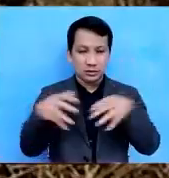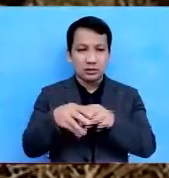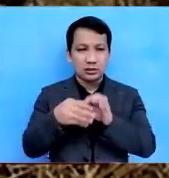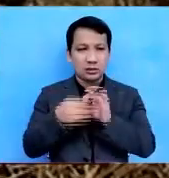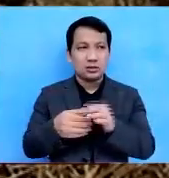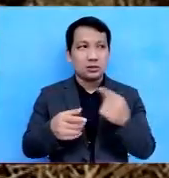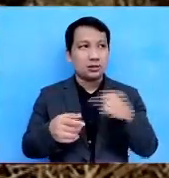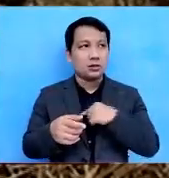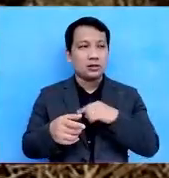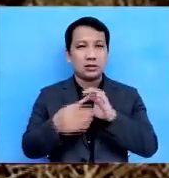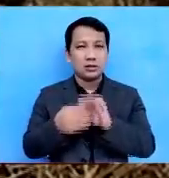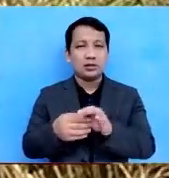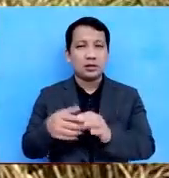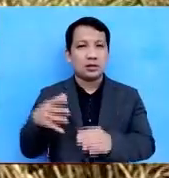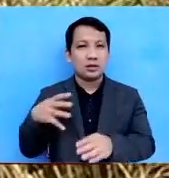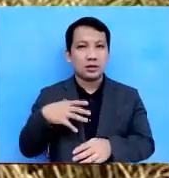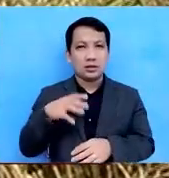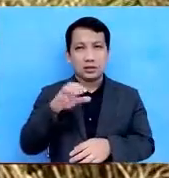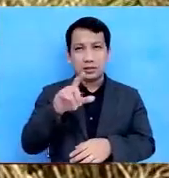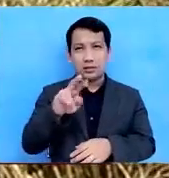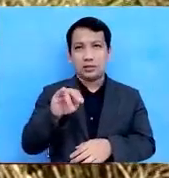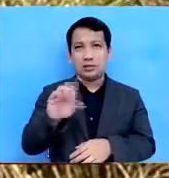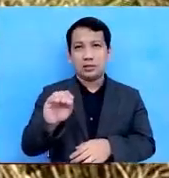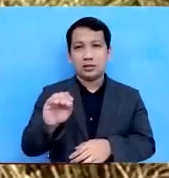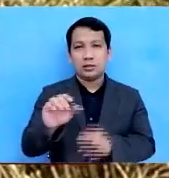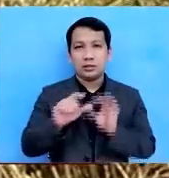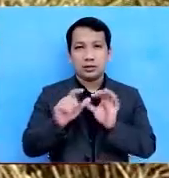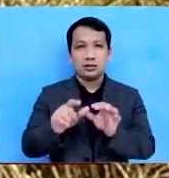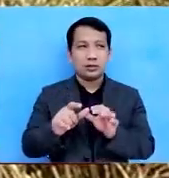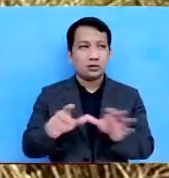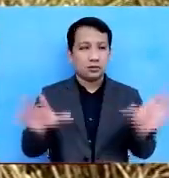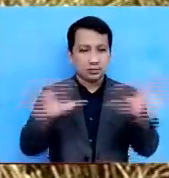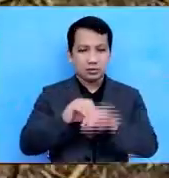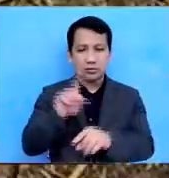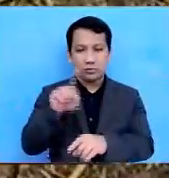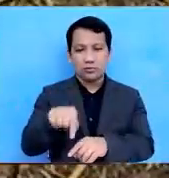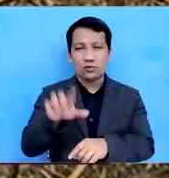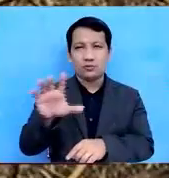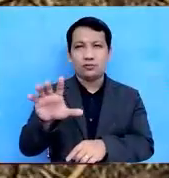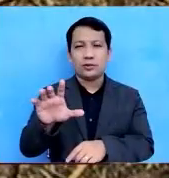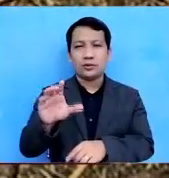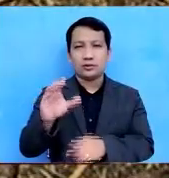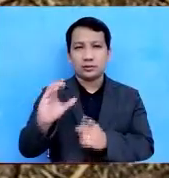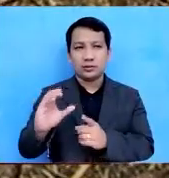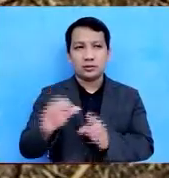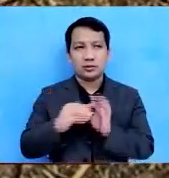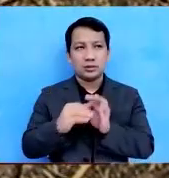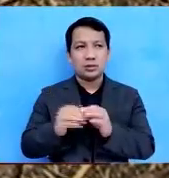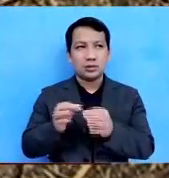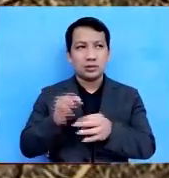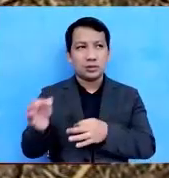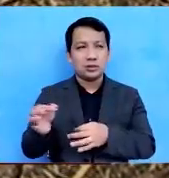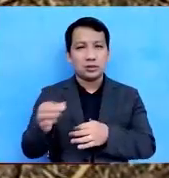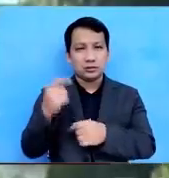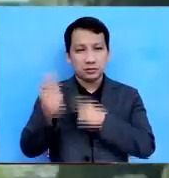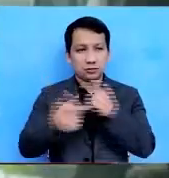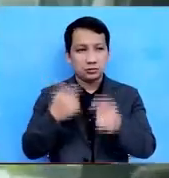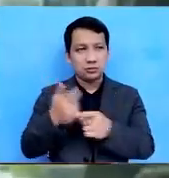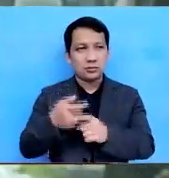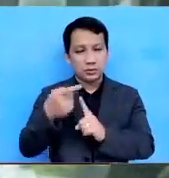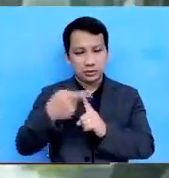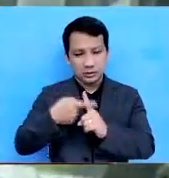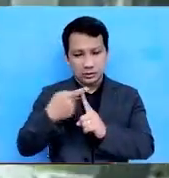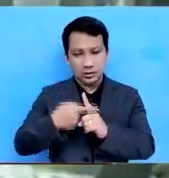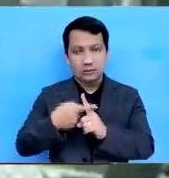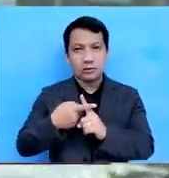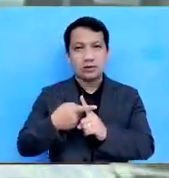greenhouse gases at El Niño. Pinangangambahan ding malampasan ang 1.5 degrees Celsius sa threshold o hangganan ng global temperature. Pangamba pa